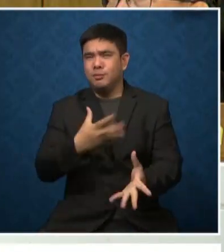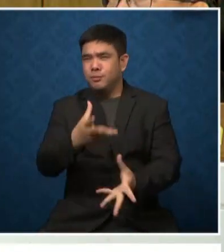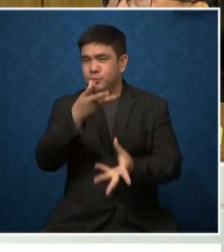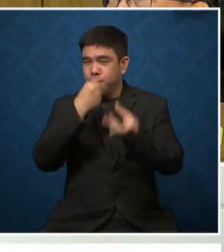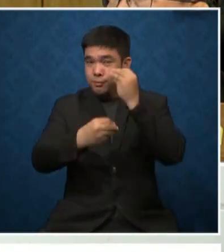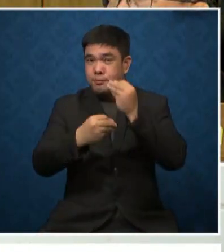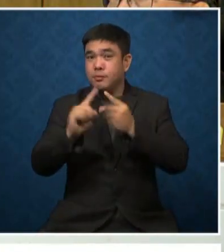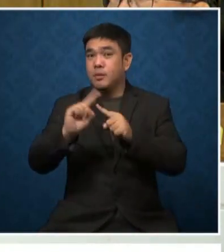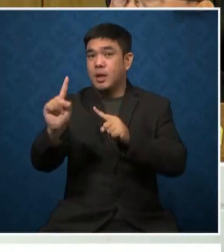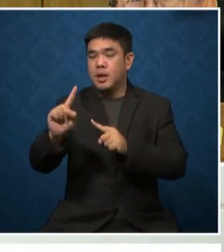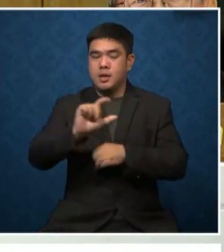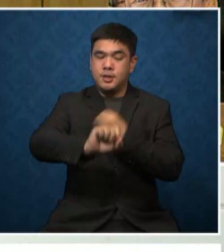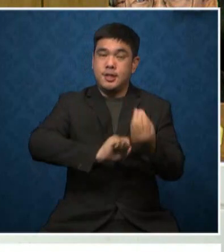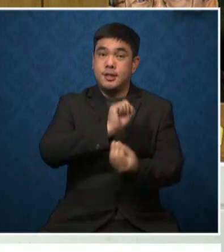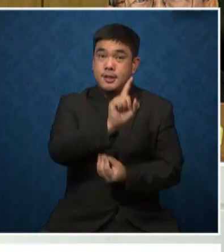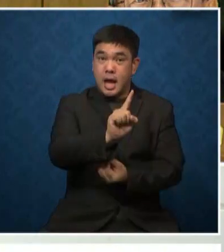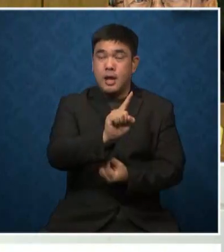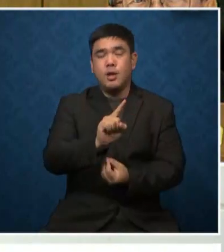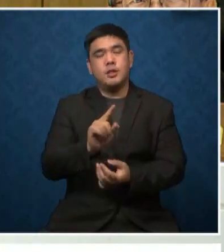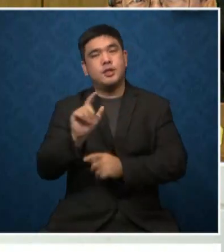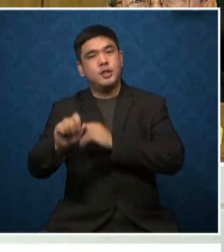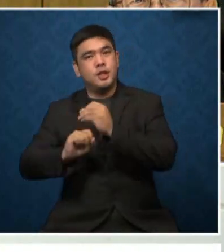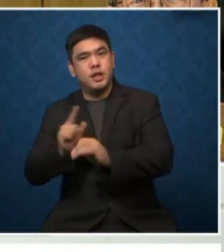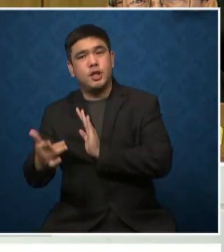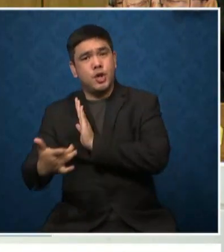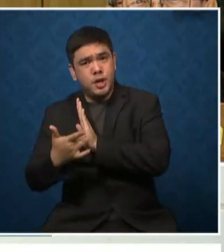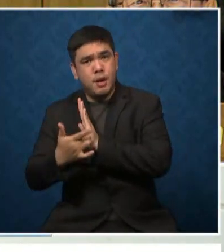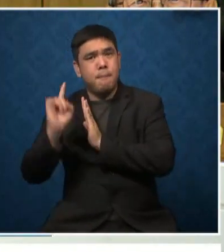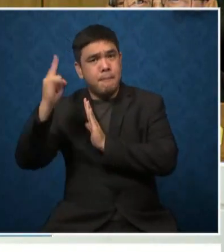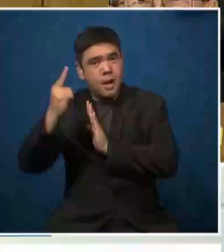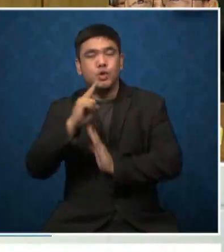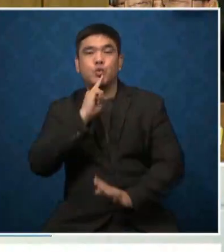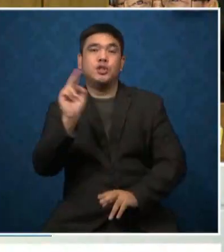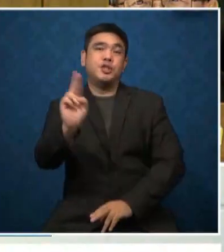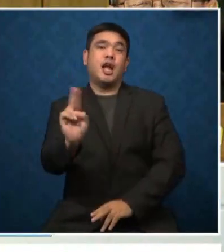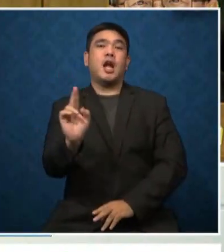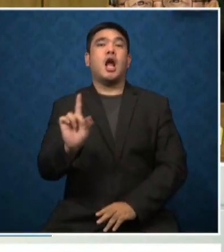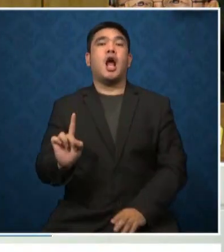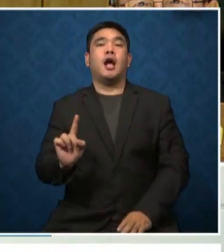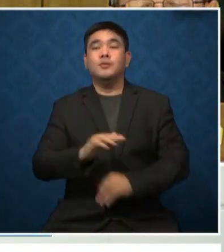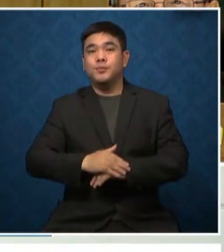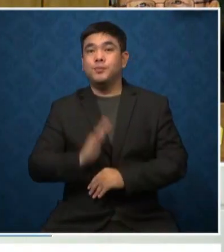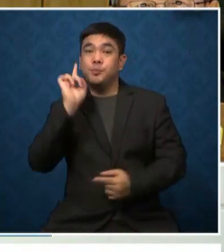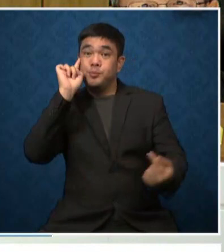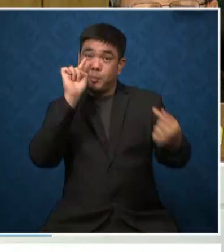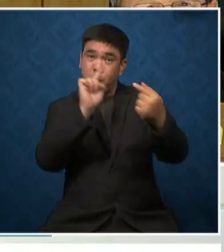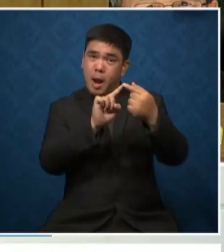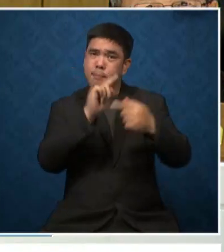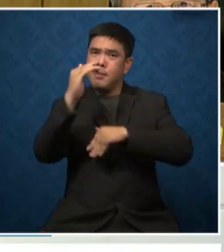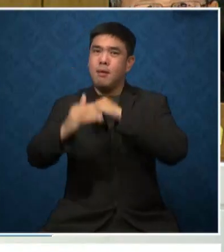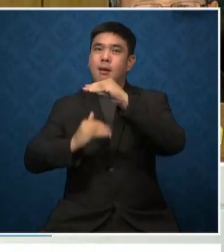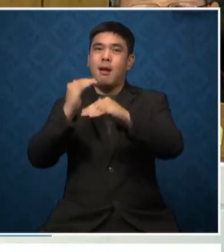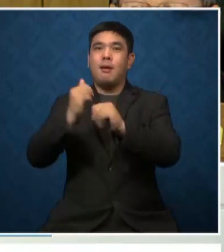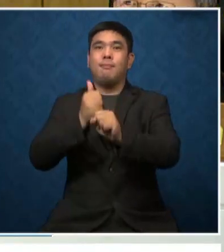ไปคือเรื่องเกี่ยวกับเศรษฐศาสตร์และเศรษฐกิจรวมทั้งเทคโนโลยีที่ใช้นะครับมุ่งสู่การพัฒนานะครับ